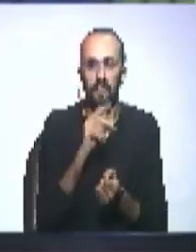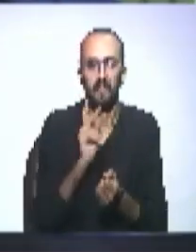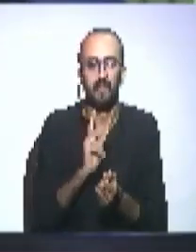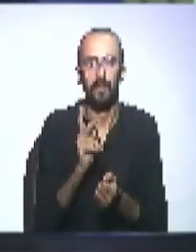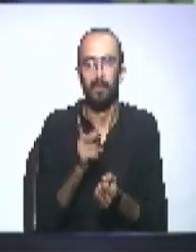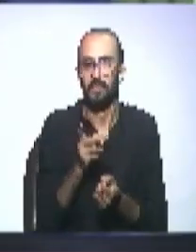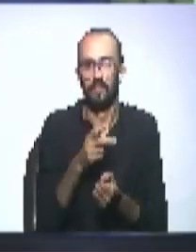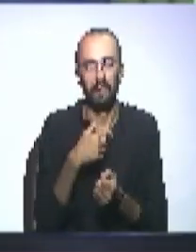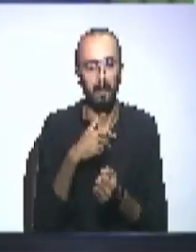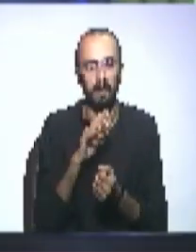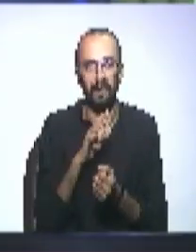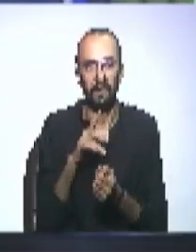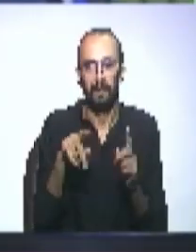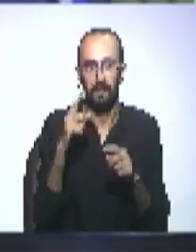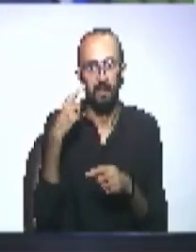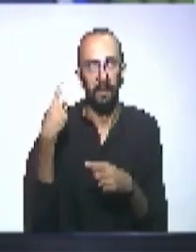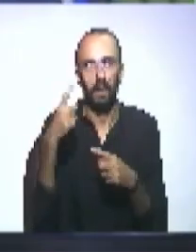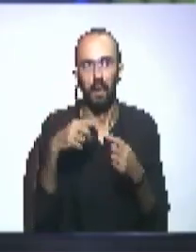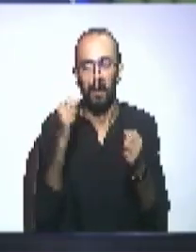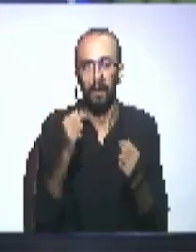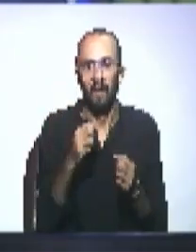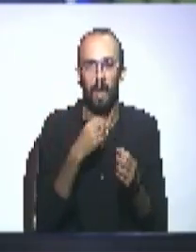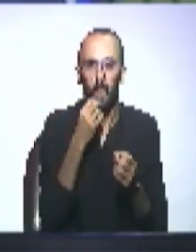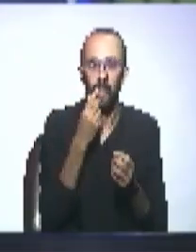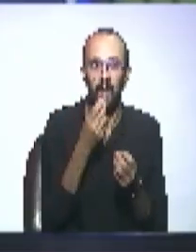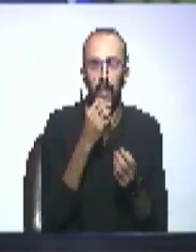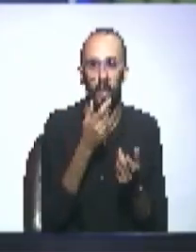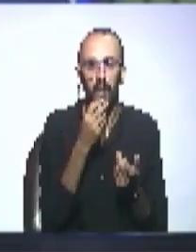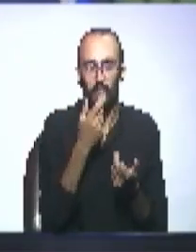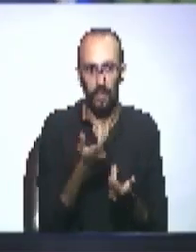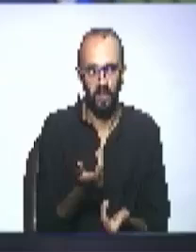لهم ايه؟ فبتبقى حيره فعلا عند اولياء الامور